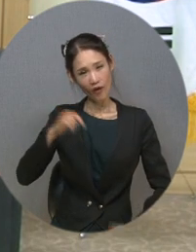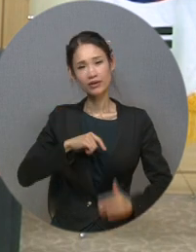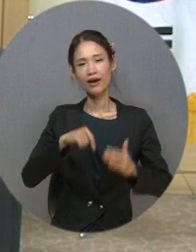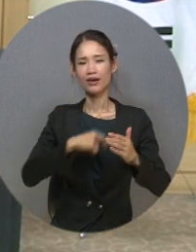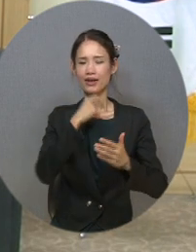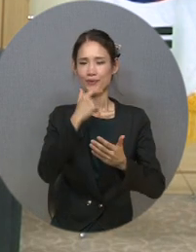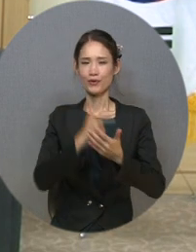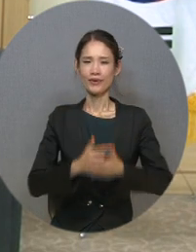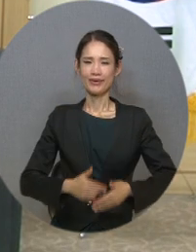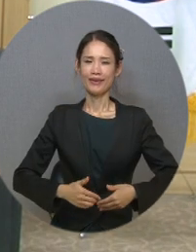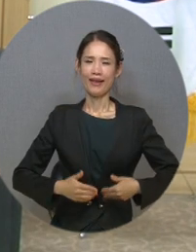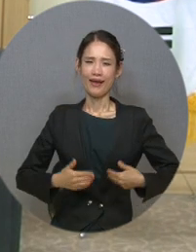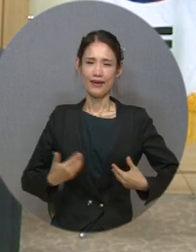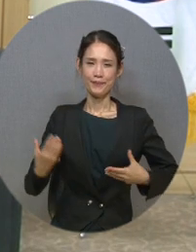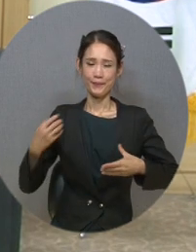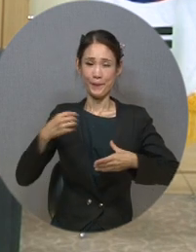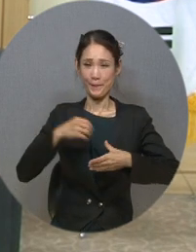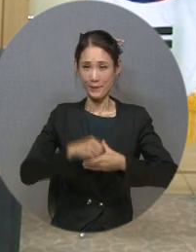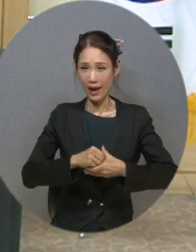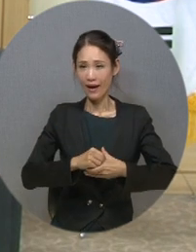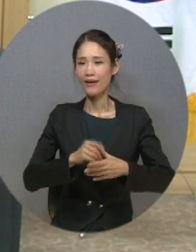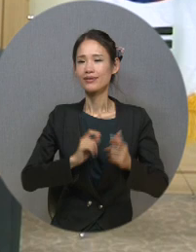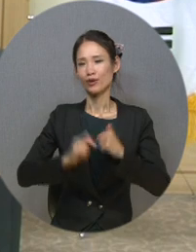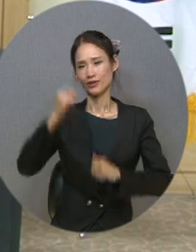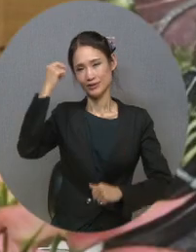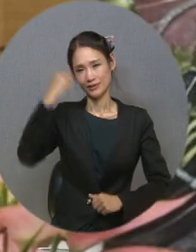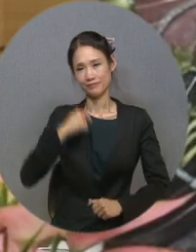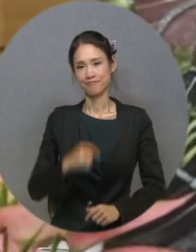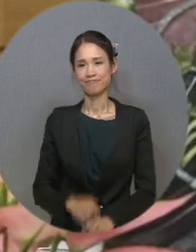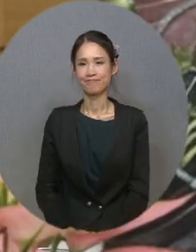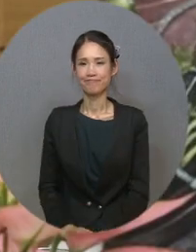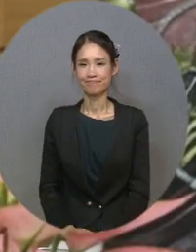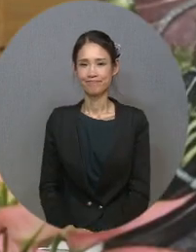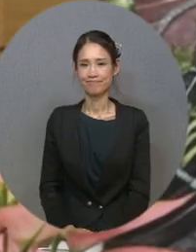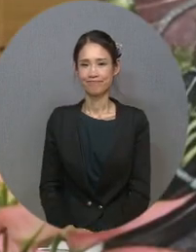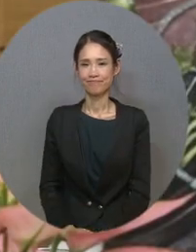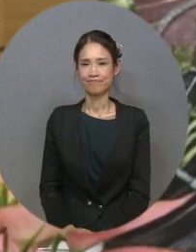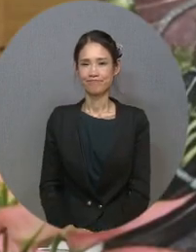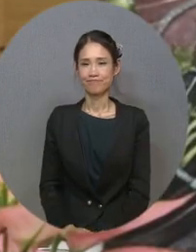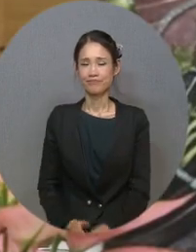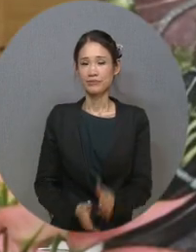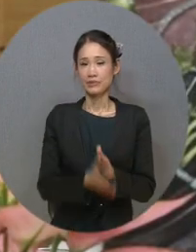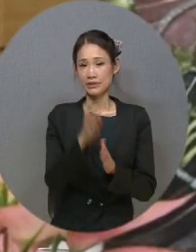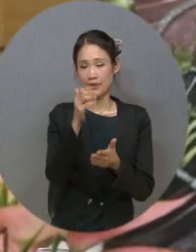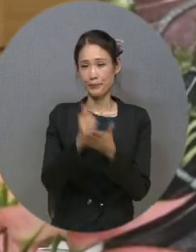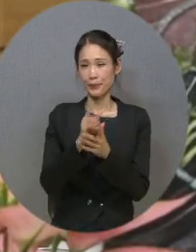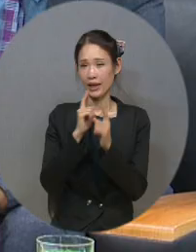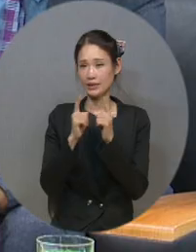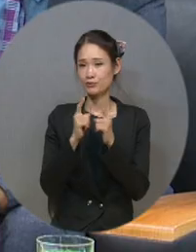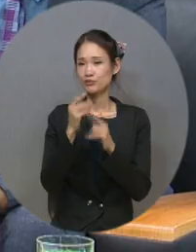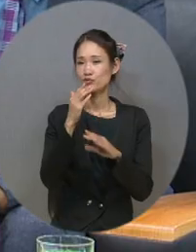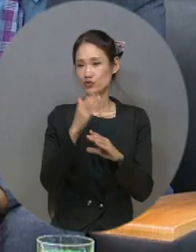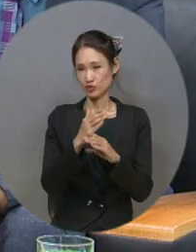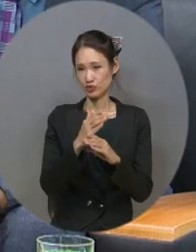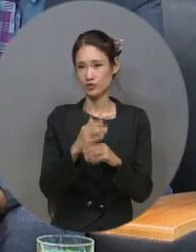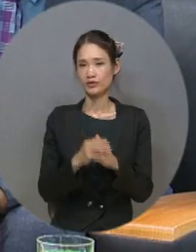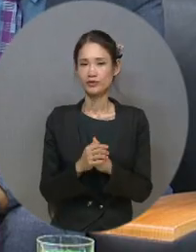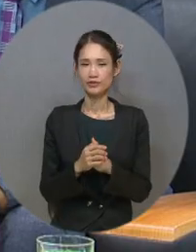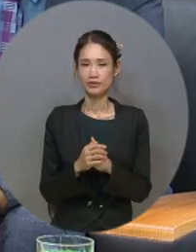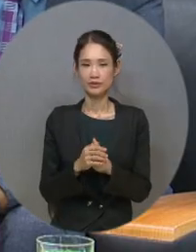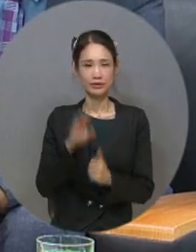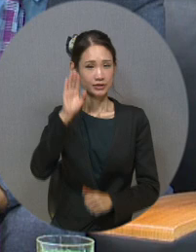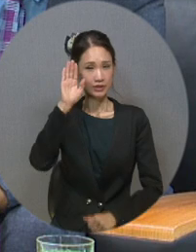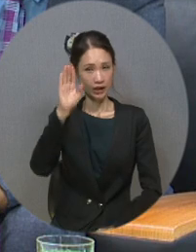감동과 온기가 있다는 것을 다시 한번 느낍니다. 네. 시장님께서 말씀하신 내용 중에 앞으로 우리